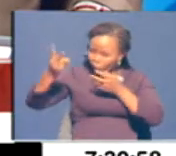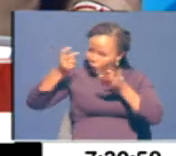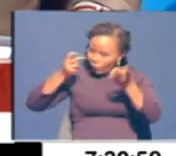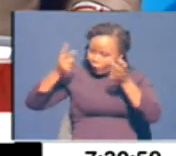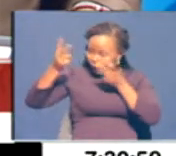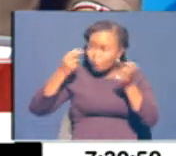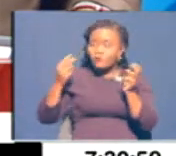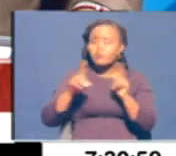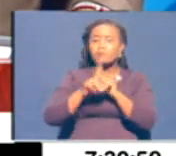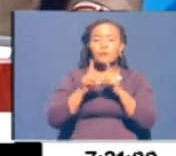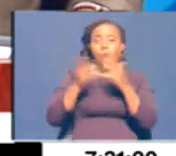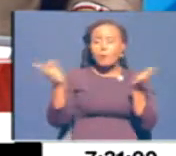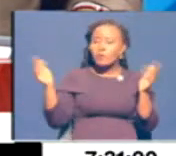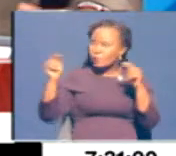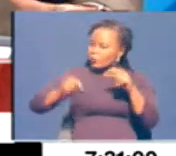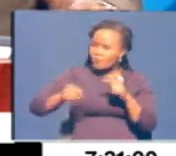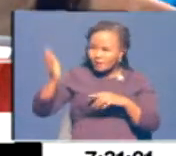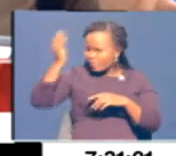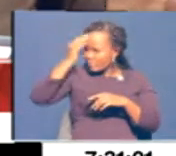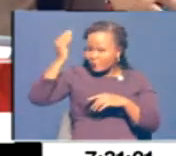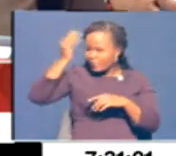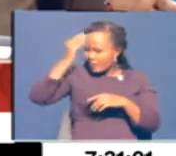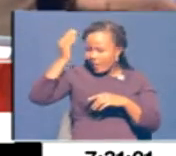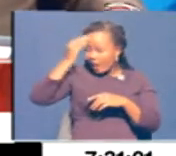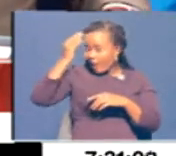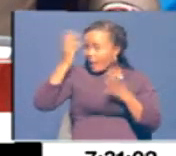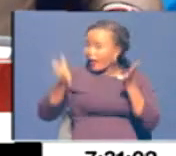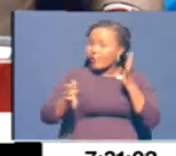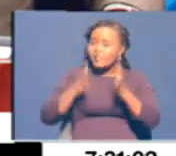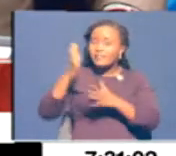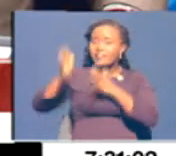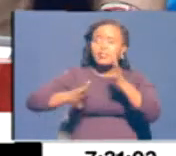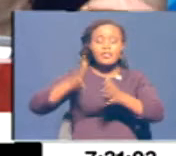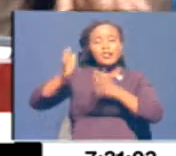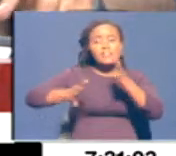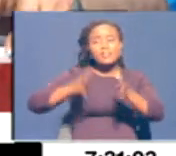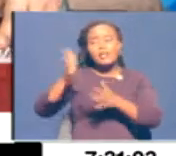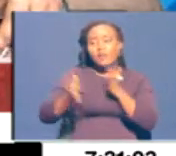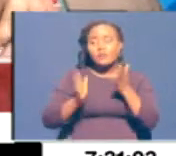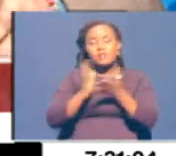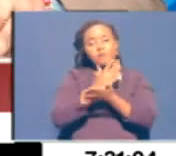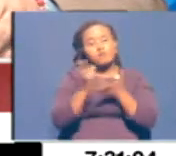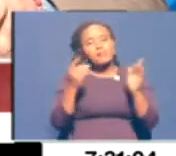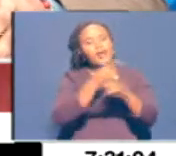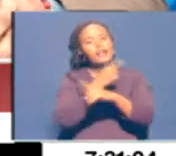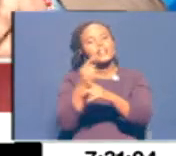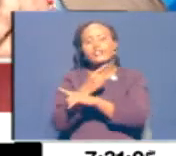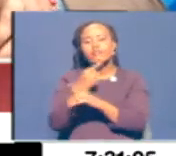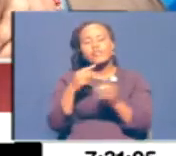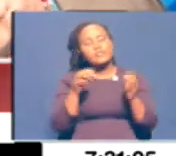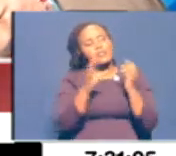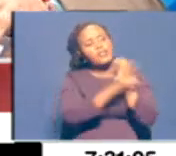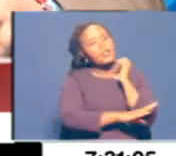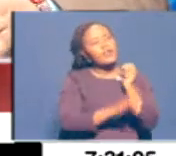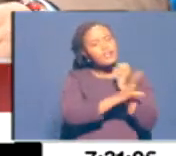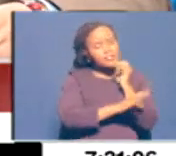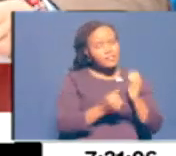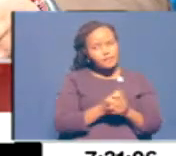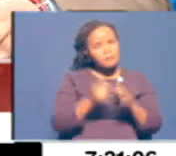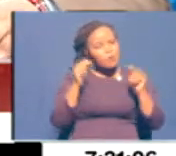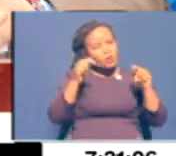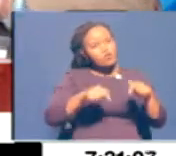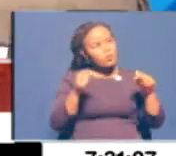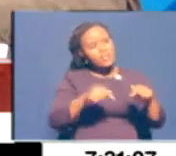bado anatufunza lugha ishara kuhusiana na mataifa mbalimbali. Na hivi leo tuko katika nchi